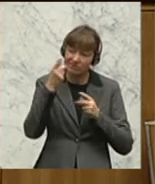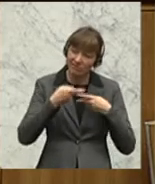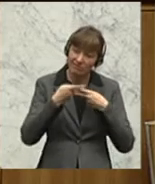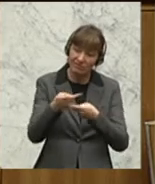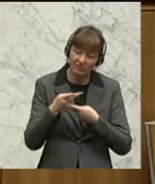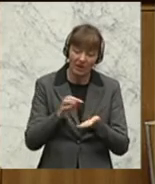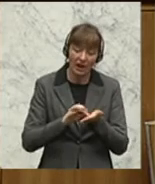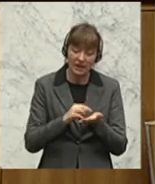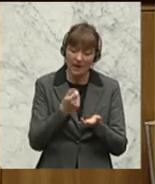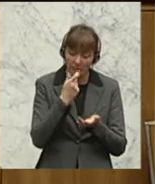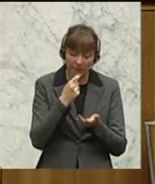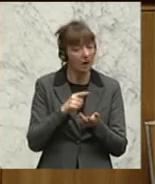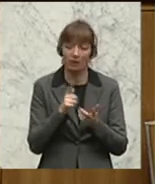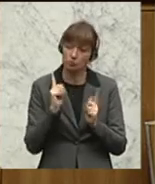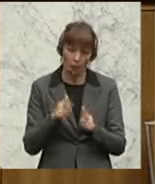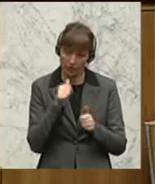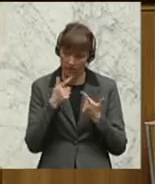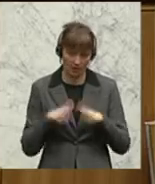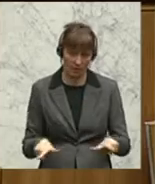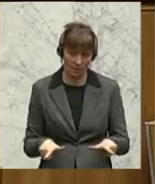nicht legalisiert wird.